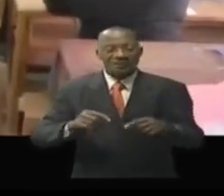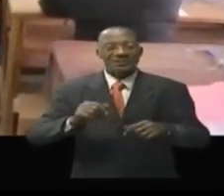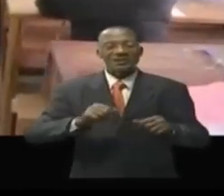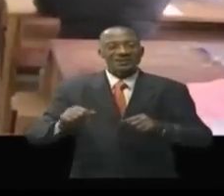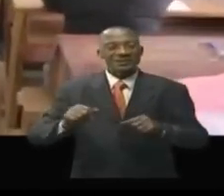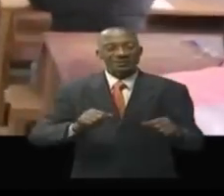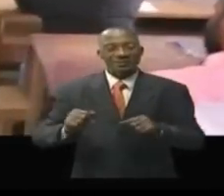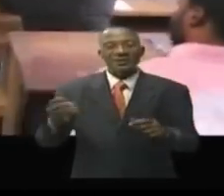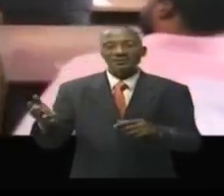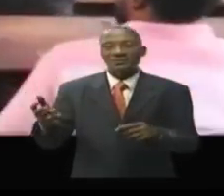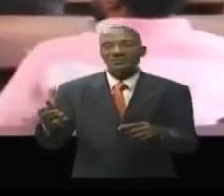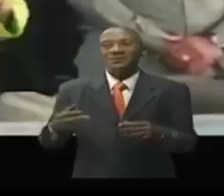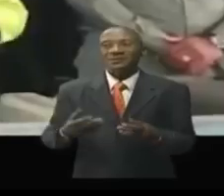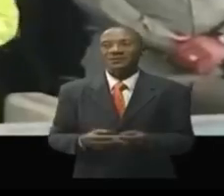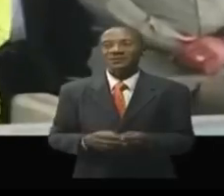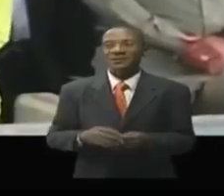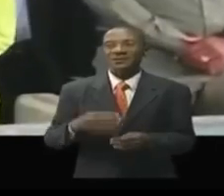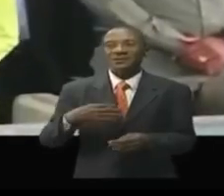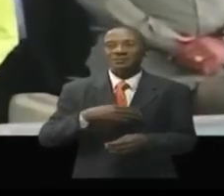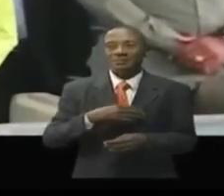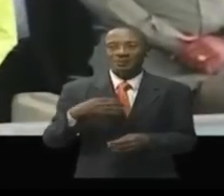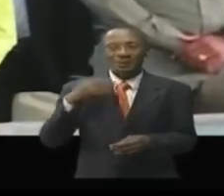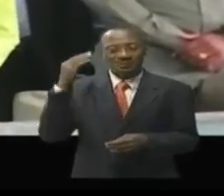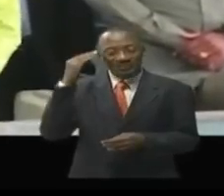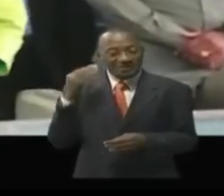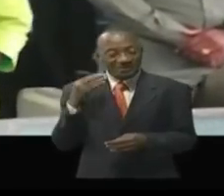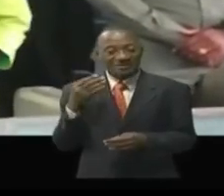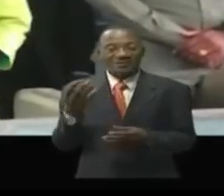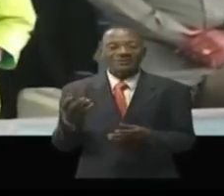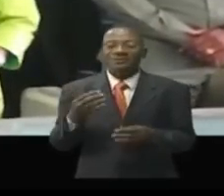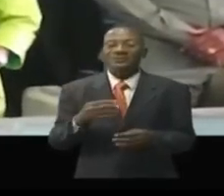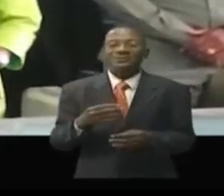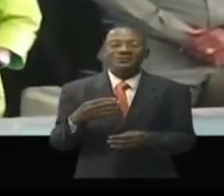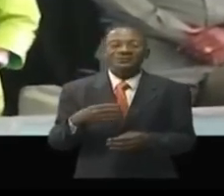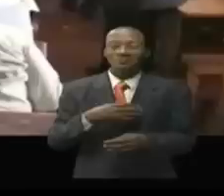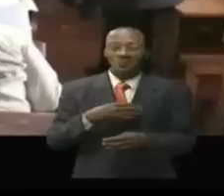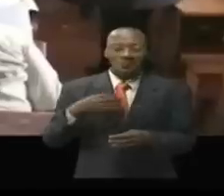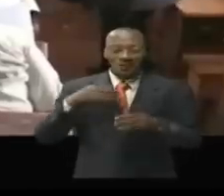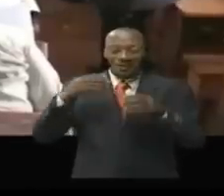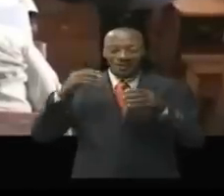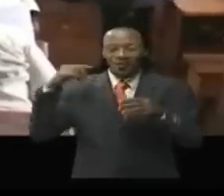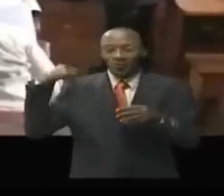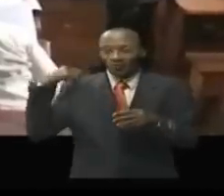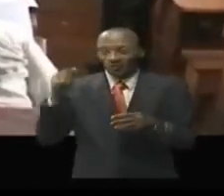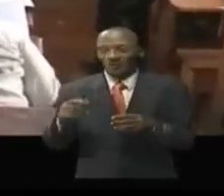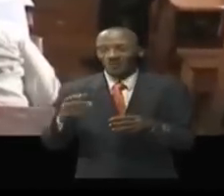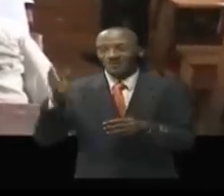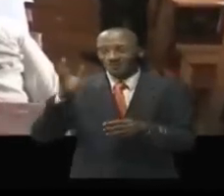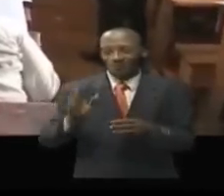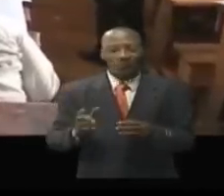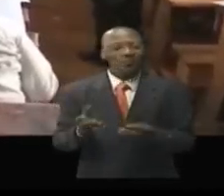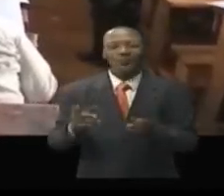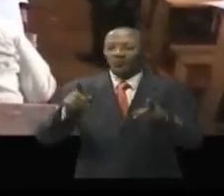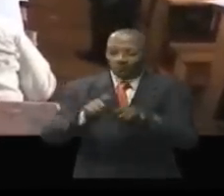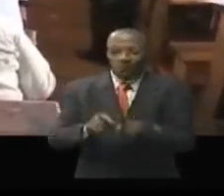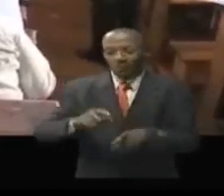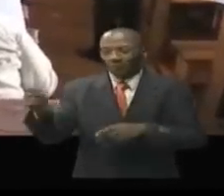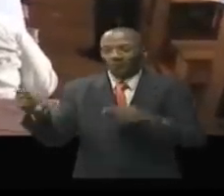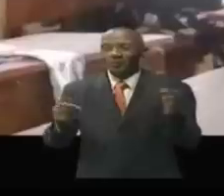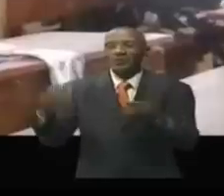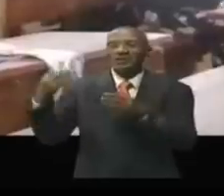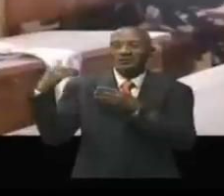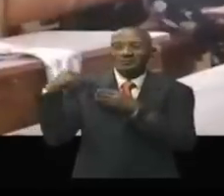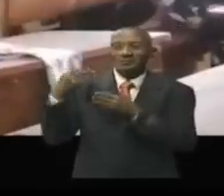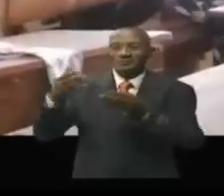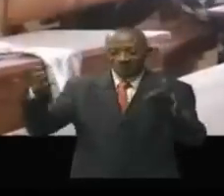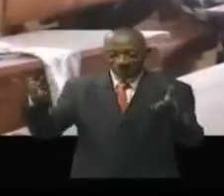conclu. Le premier président du Conseil d'État, Marthe Odionondé, venu superviser cette activité, a fait savoir que la tenue